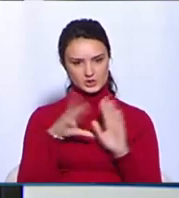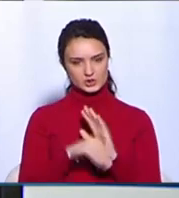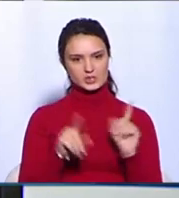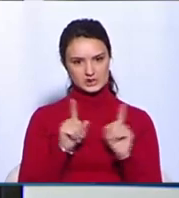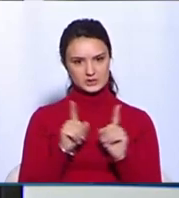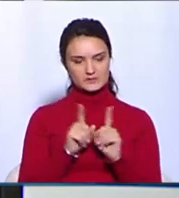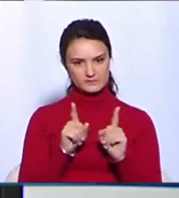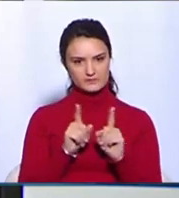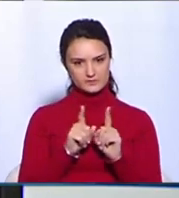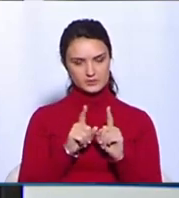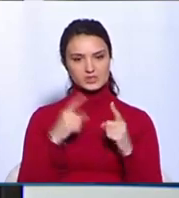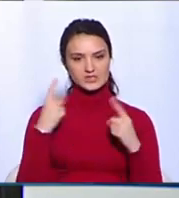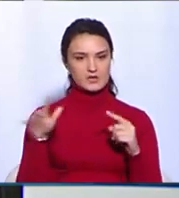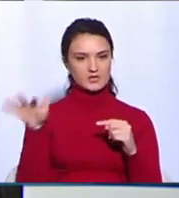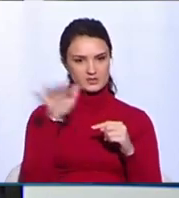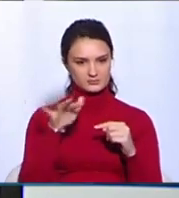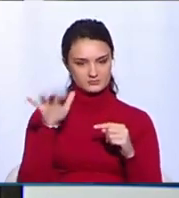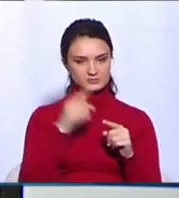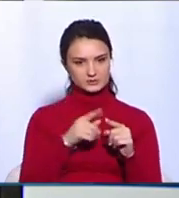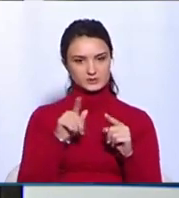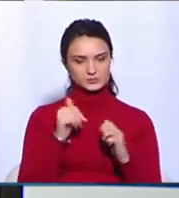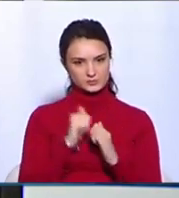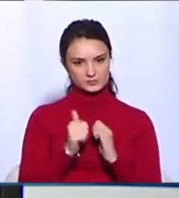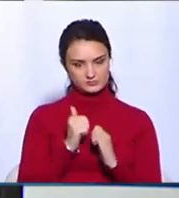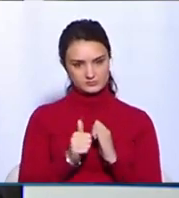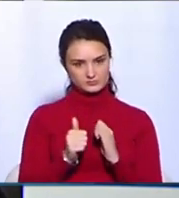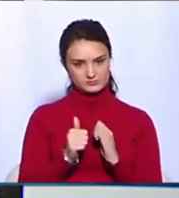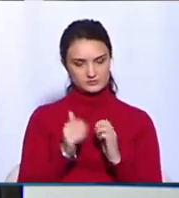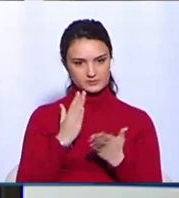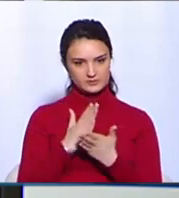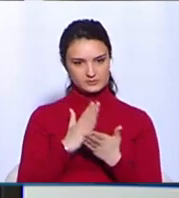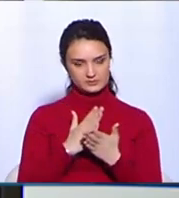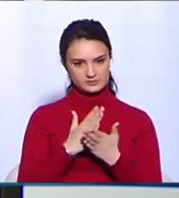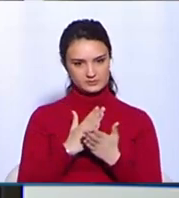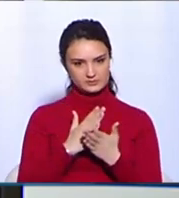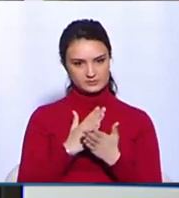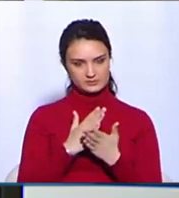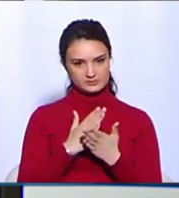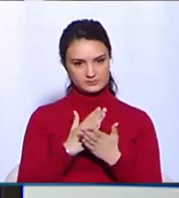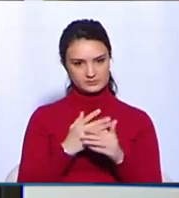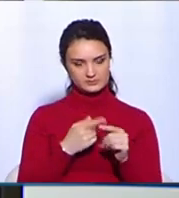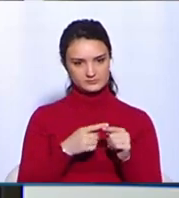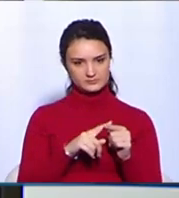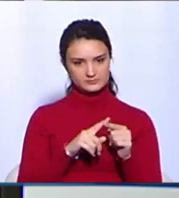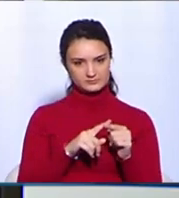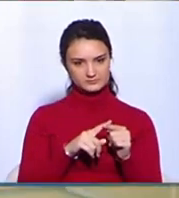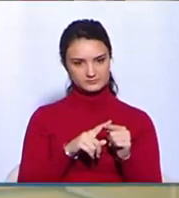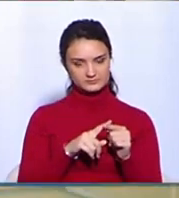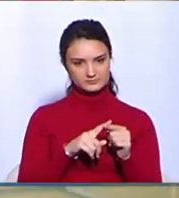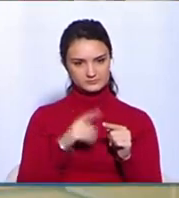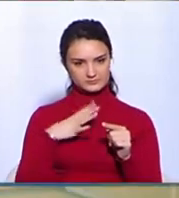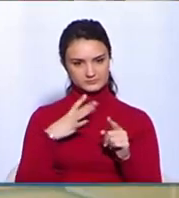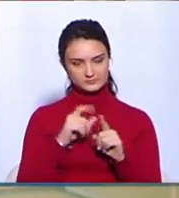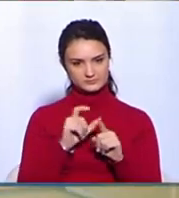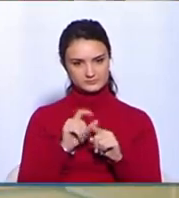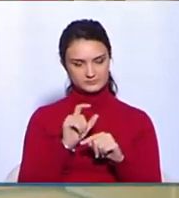ასევე მაკროსოციუმში. ის მუდმივად არის გაიმასქნების, ეს ძალიან